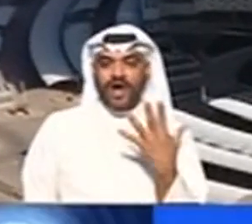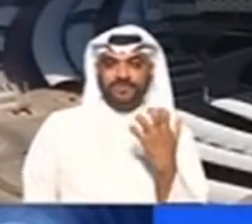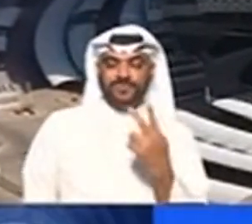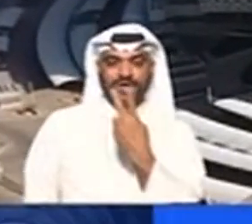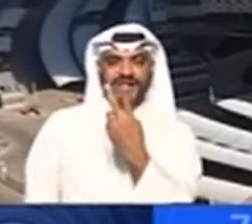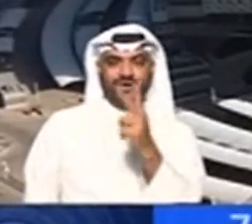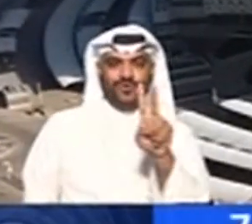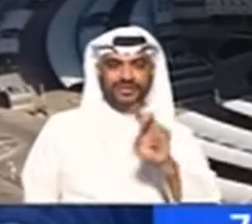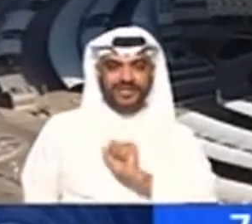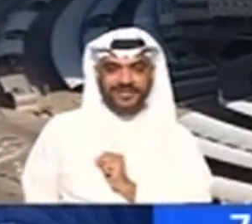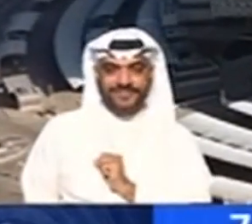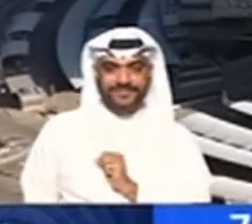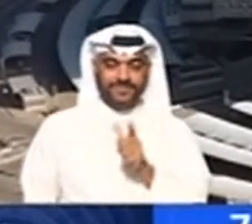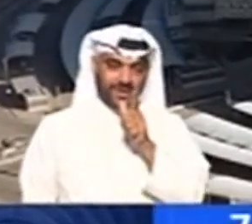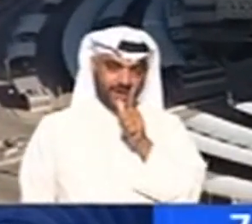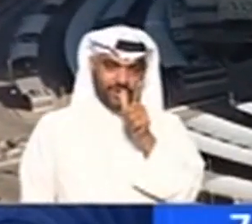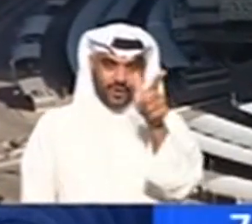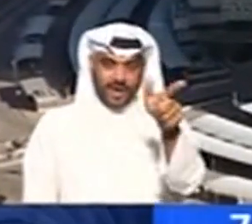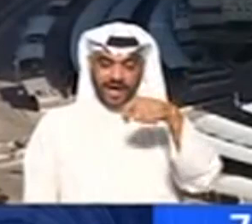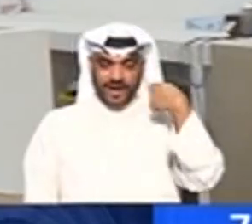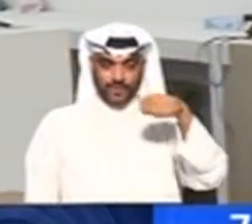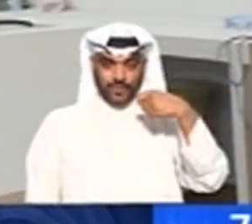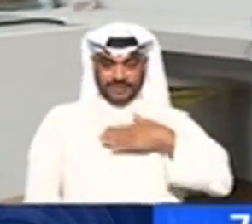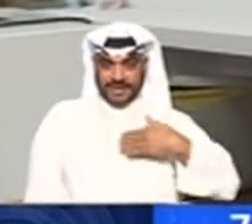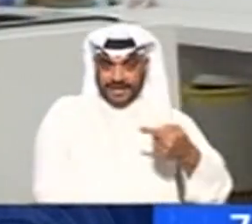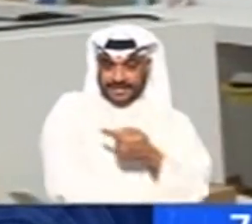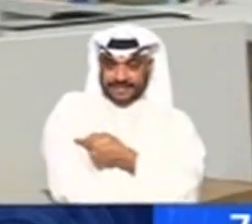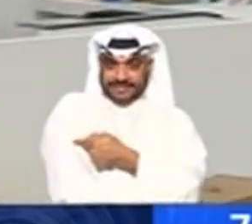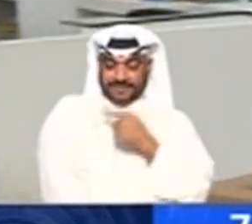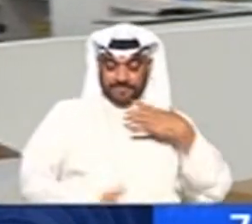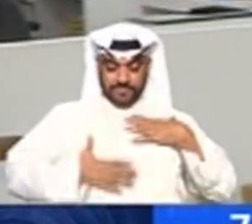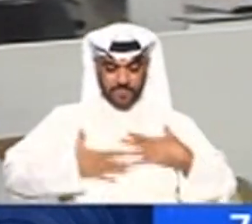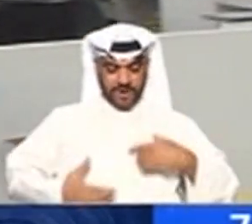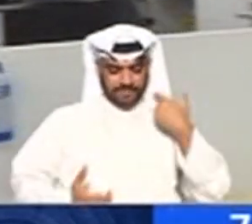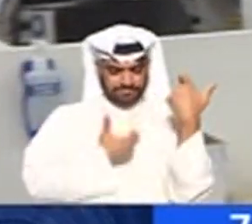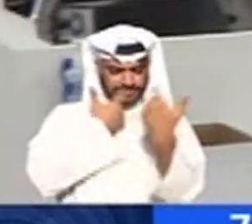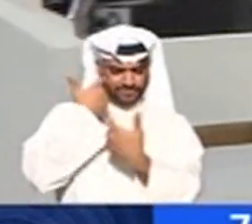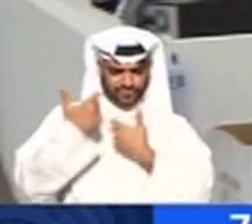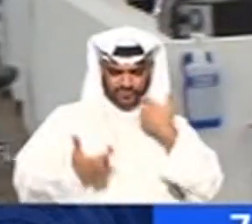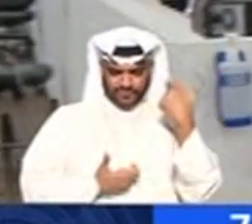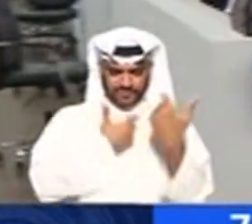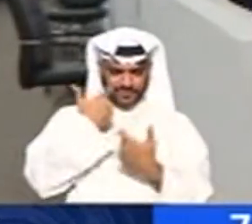74522. وقالت الوزارة في بيان أنه تأكد تماثل تلك الحالات إلى الشفاء